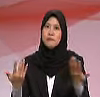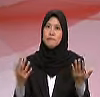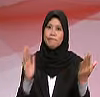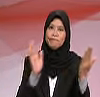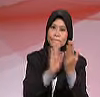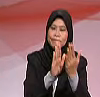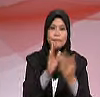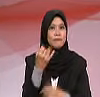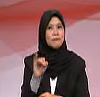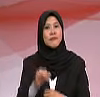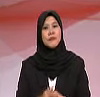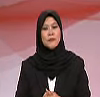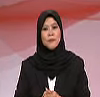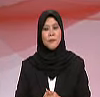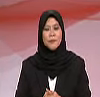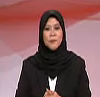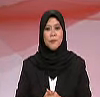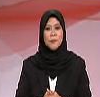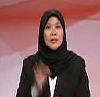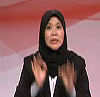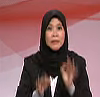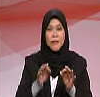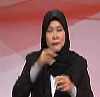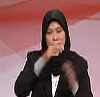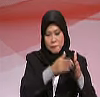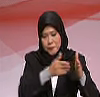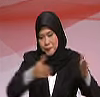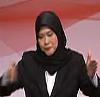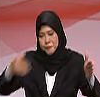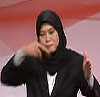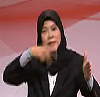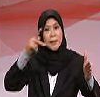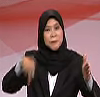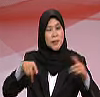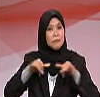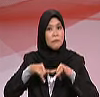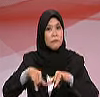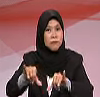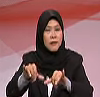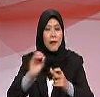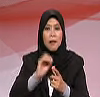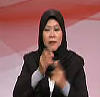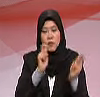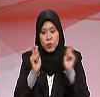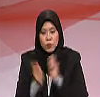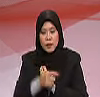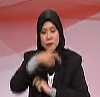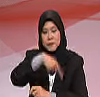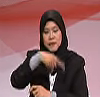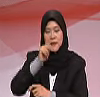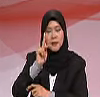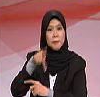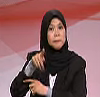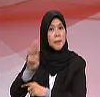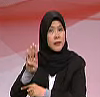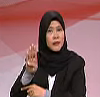fizikal. Sekiranya PKP ini berlanjutan ataupun dia akan bertukar kepada PKPB, kita akan terus